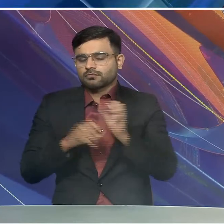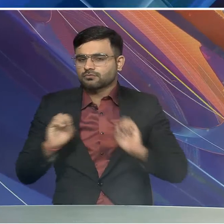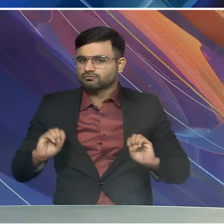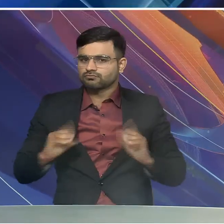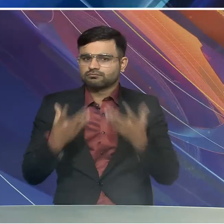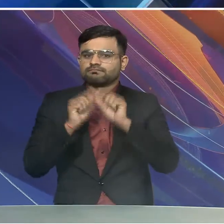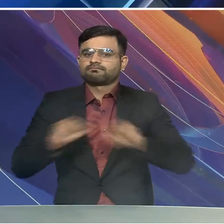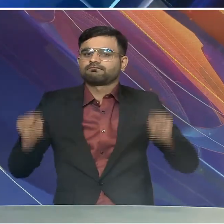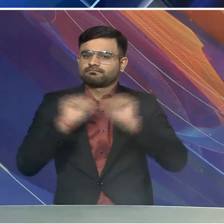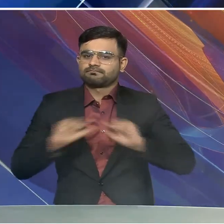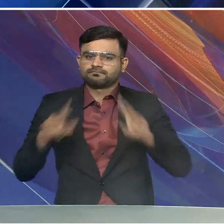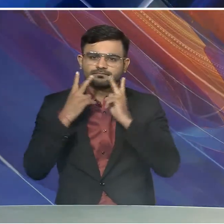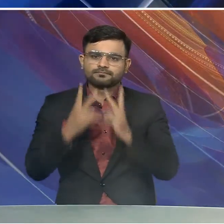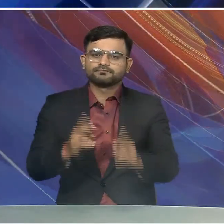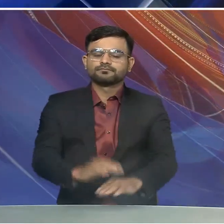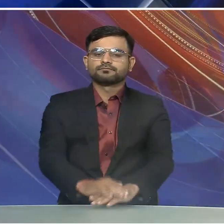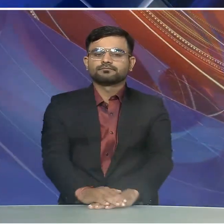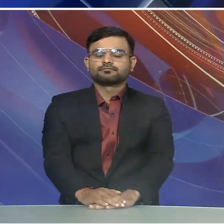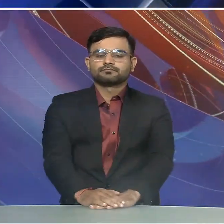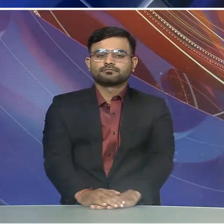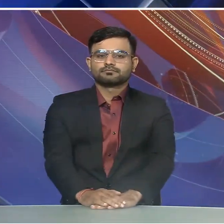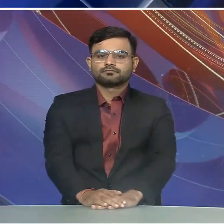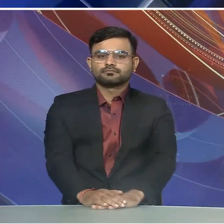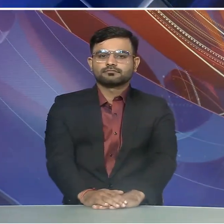हेडलाइंस के साथ